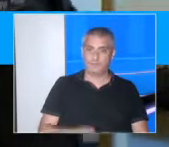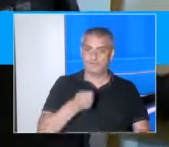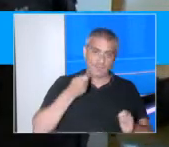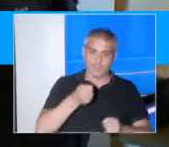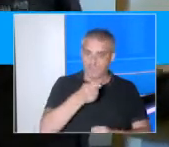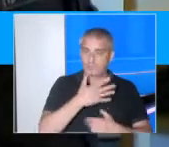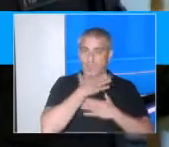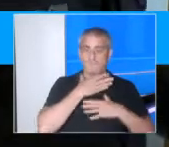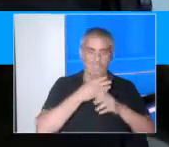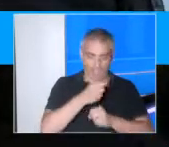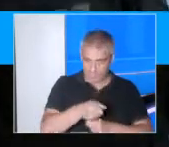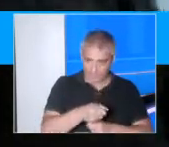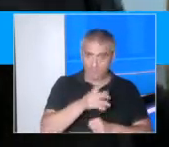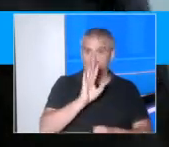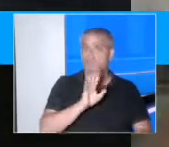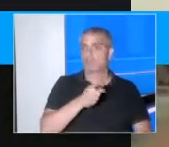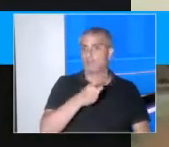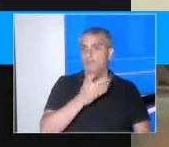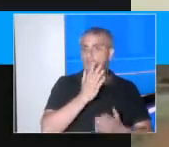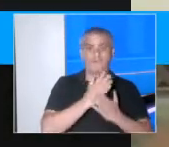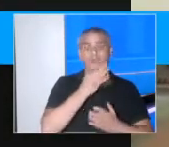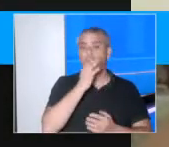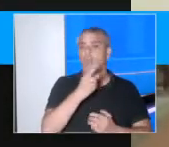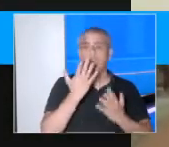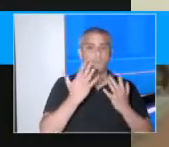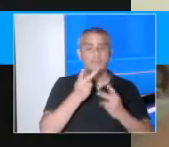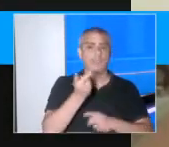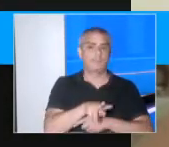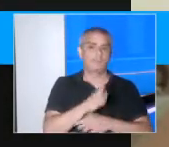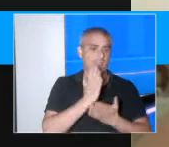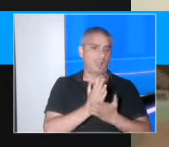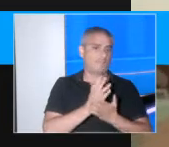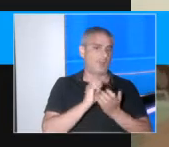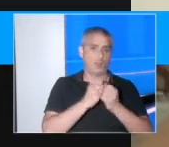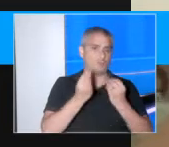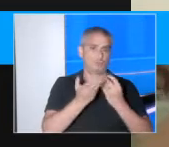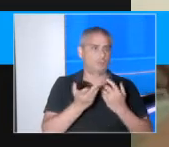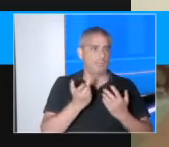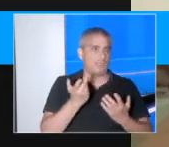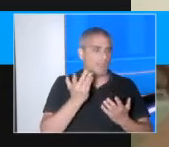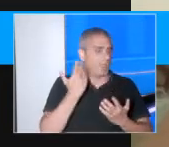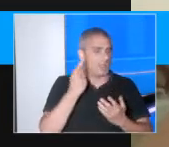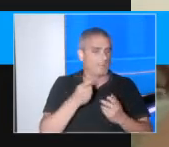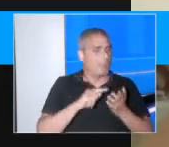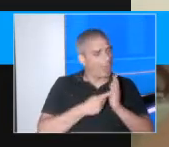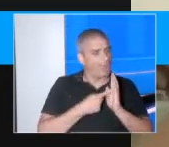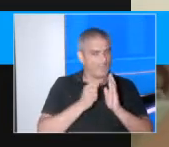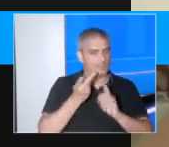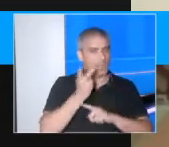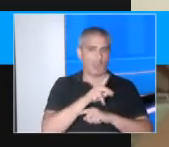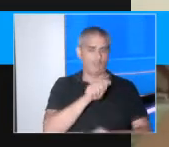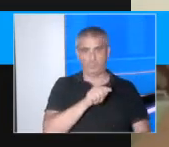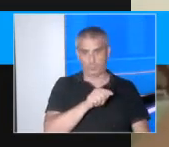אותה וחנק אותה, הוא גם כבר שאל אותה מתי את מתה כבר, או משהו כזה. זאת אומרת שהייתה פה כוונה